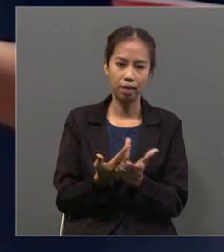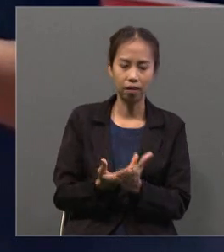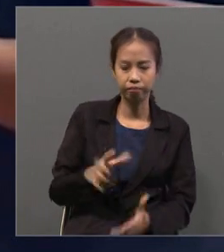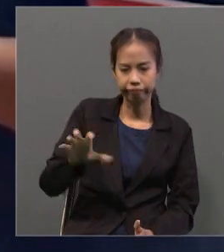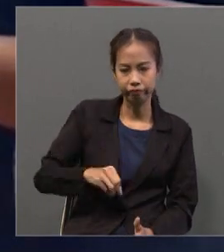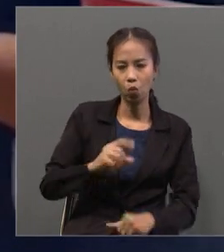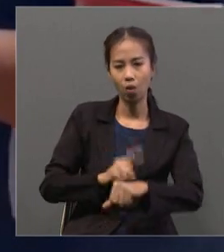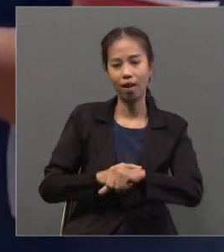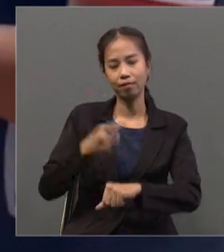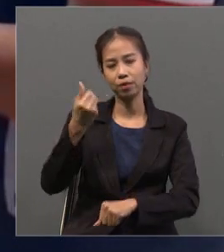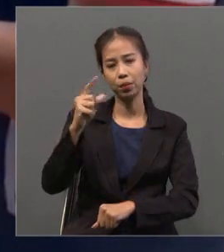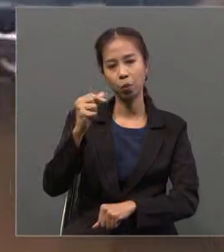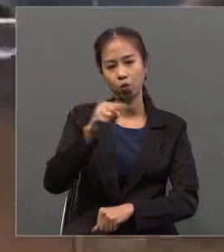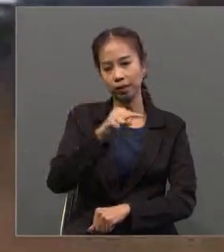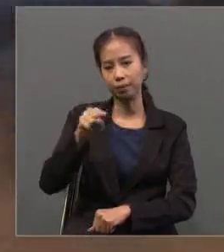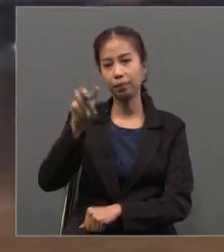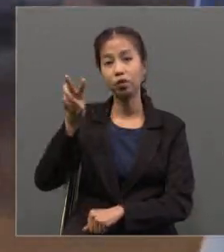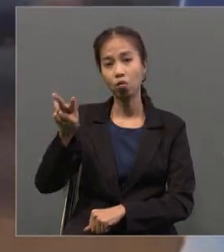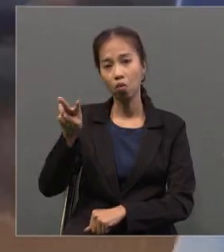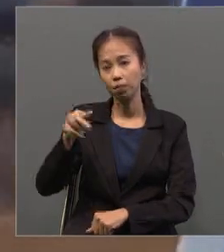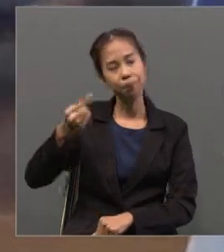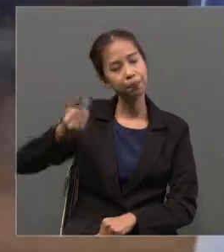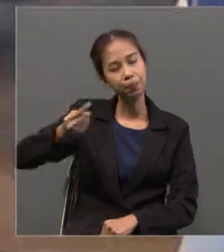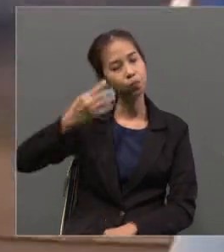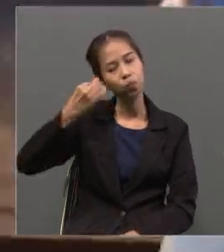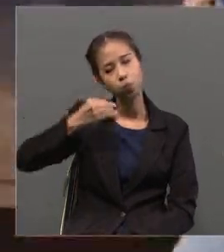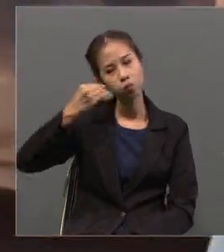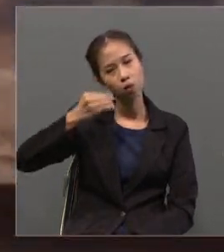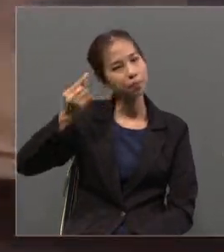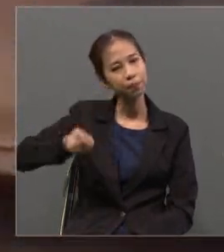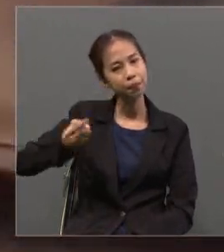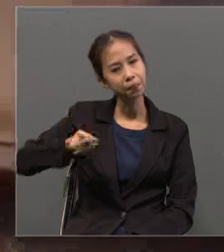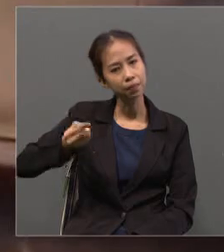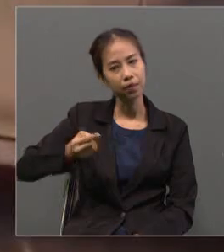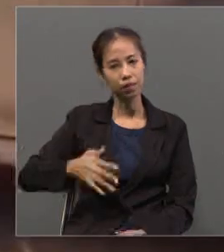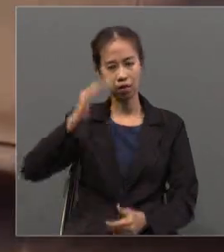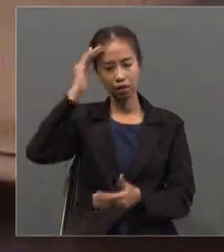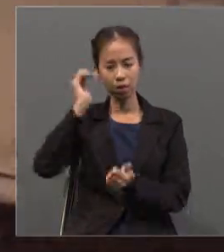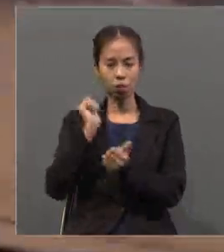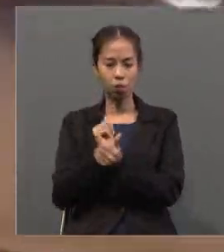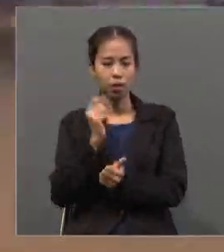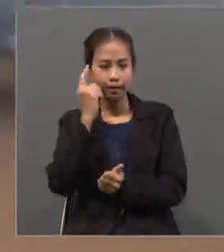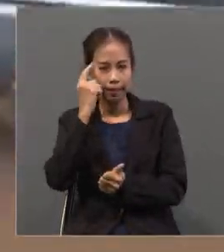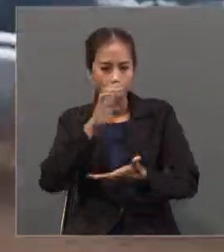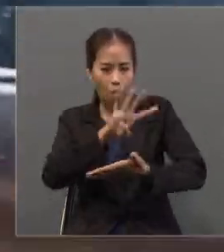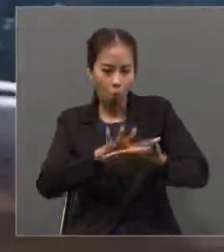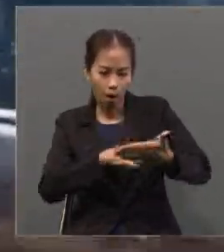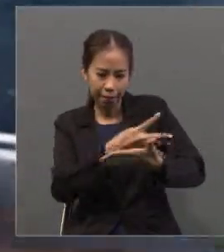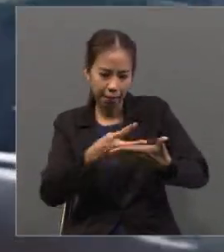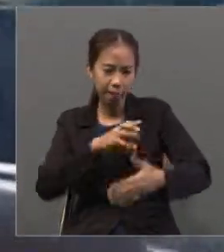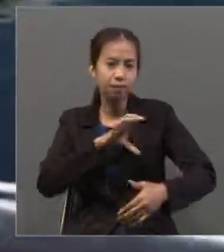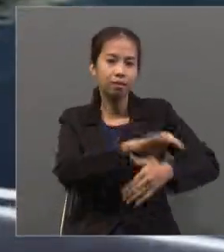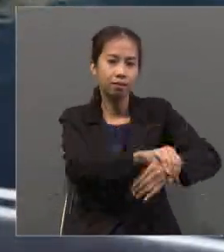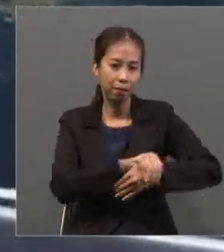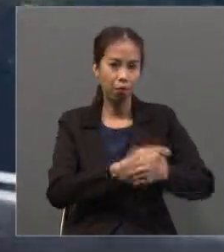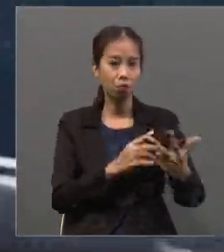ในช่วง11โมงเช้าถึงบ่าย2โมงเป็นประจำทุกวันเจ้าหน้าที่ชุดจับกุมจึงวางแผนจับกุมทั้ง3คนก็ให้